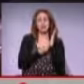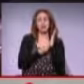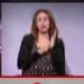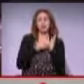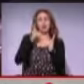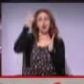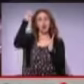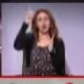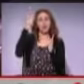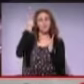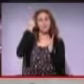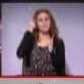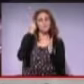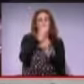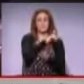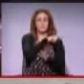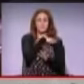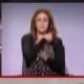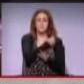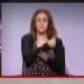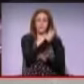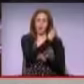فيغفر لمن يشاء